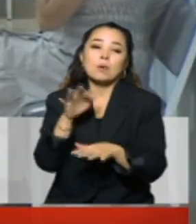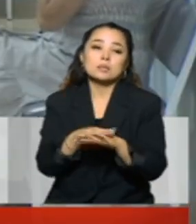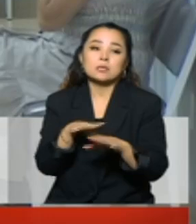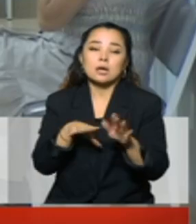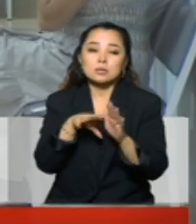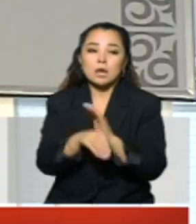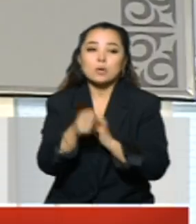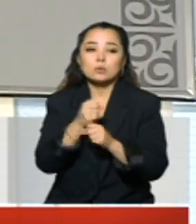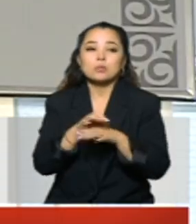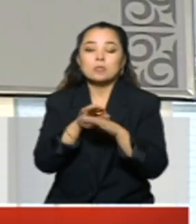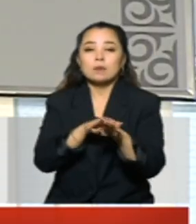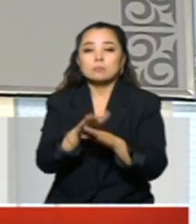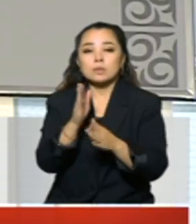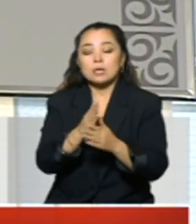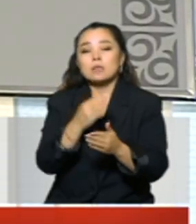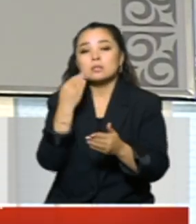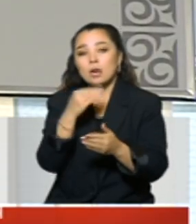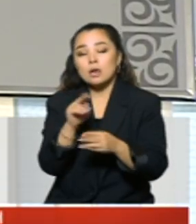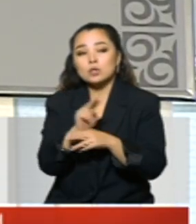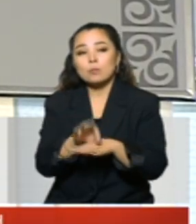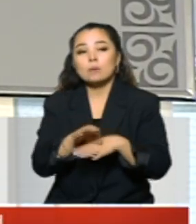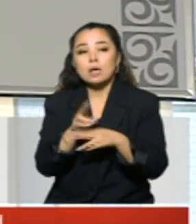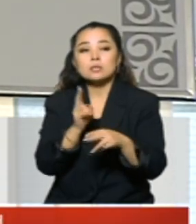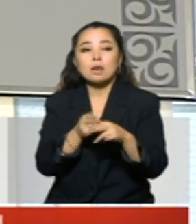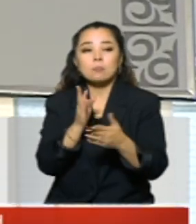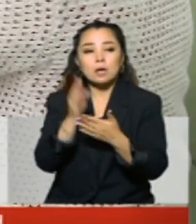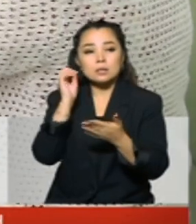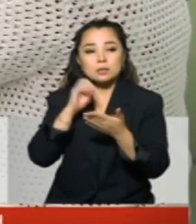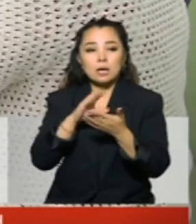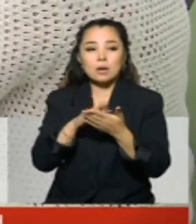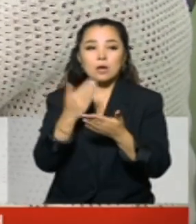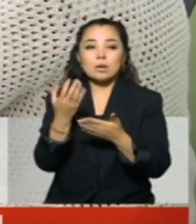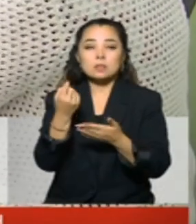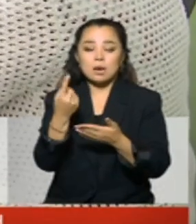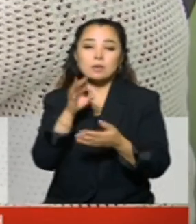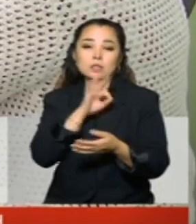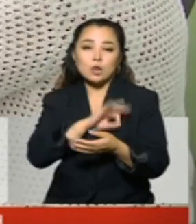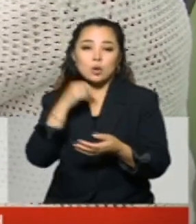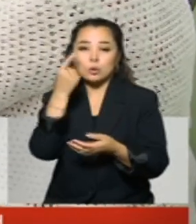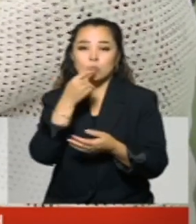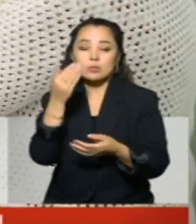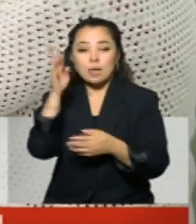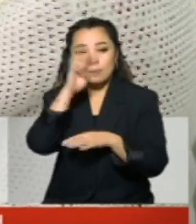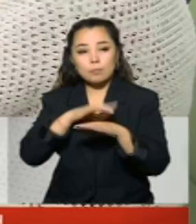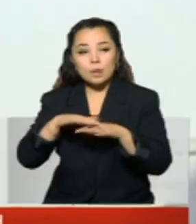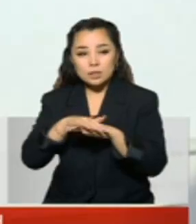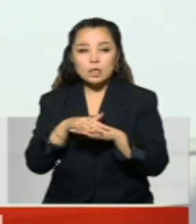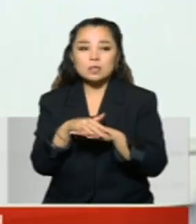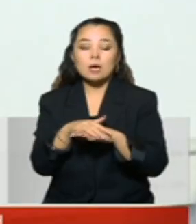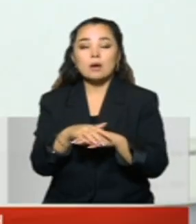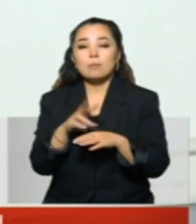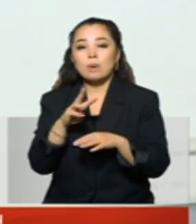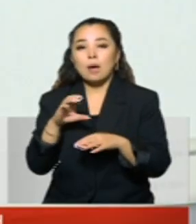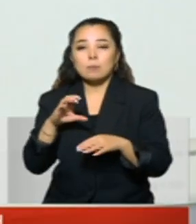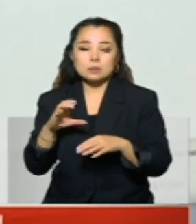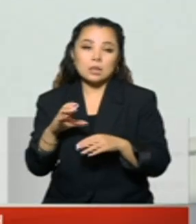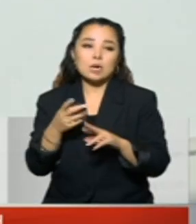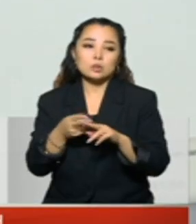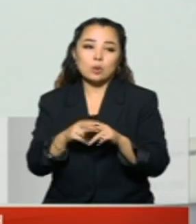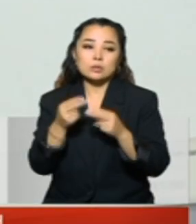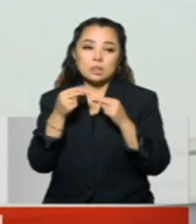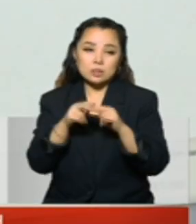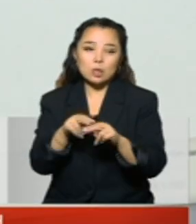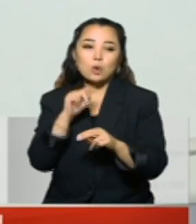өздері енгізеді. Бұл сапалы ем алуға кедергі. Цифрландырудың тағы бір тиімді тұсы мемлекеттен және мәмістен бөлінетін